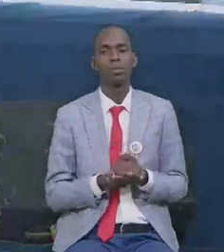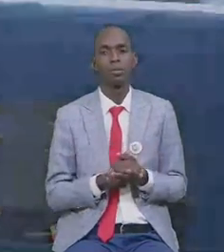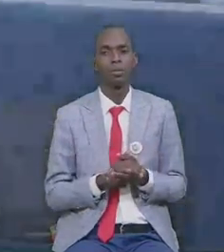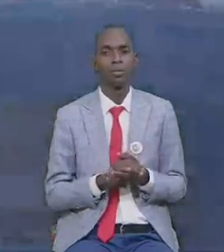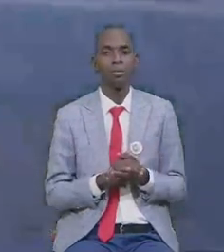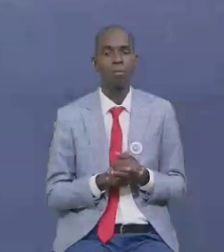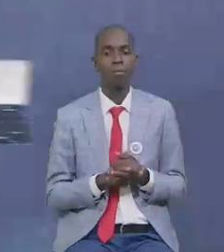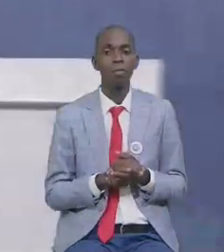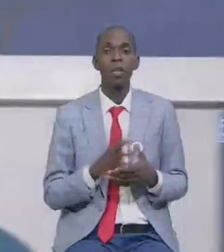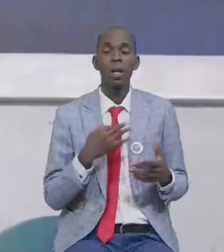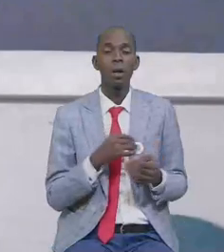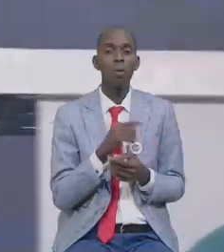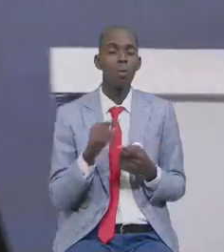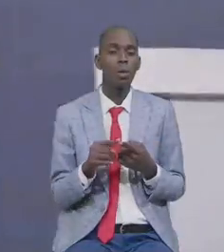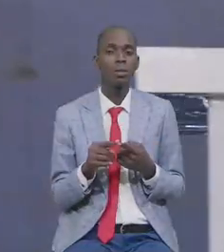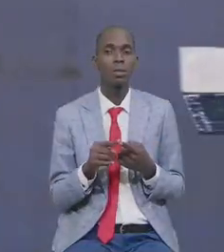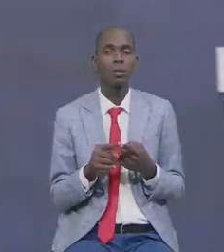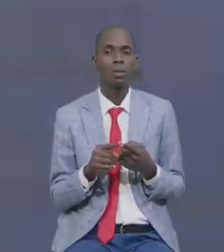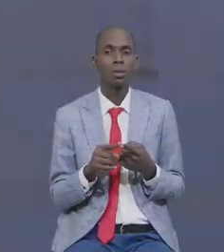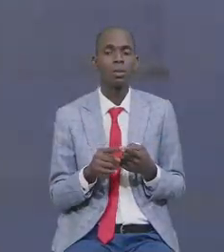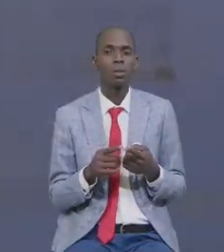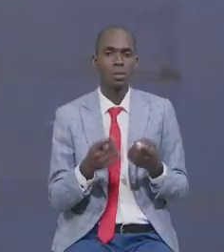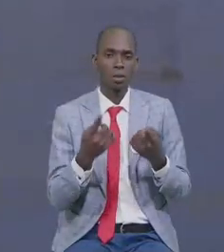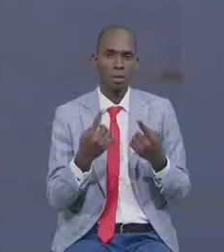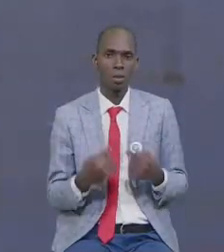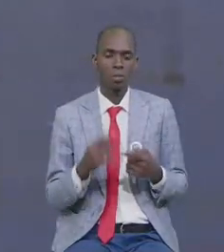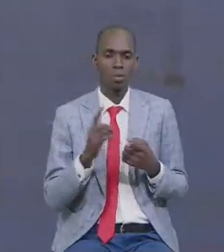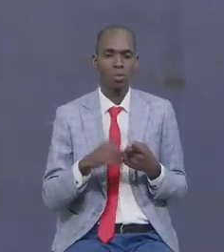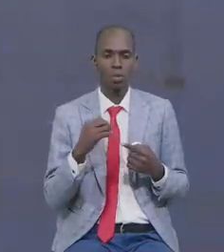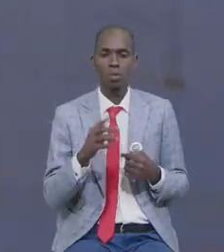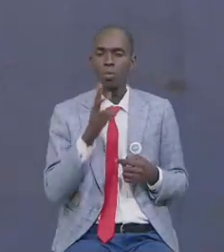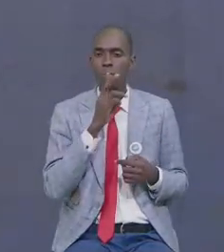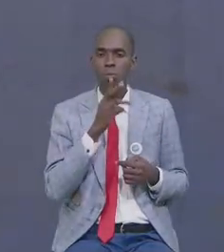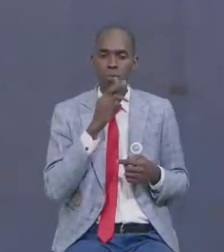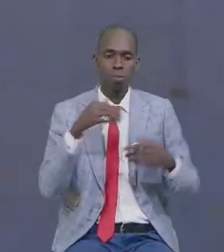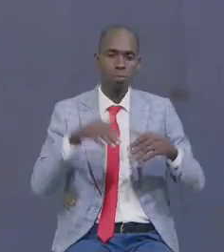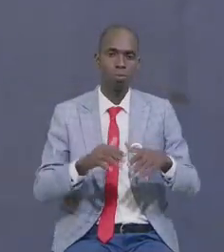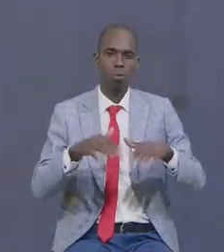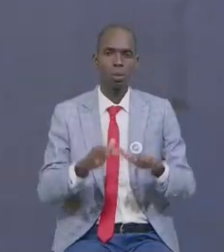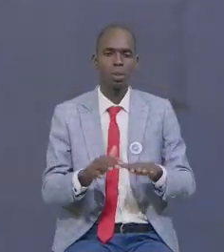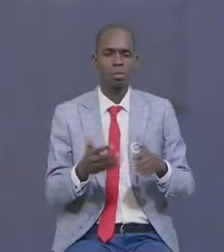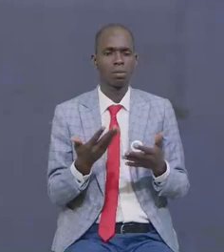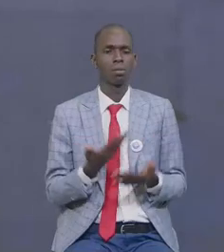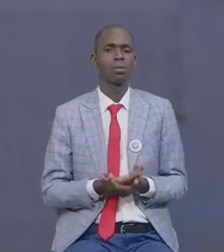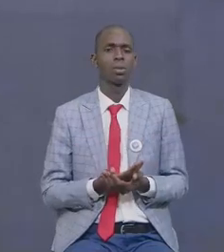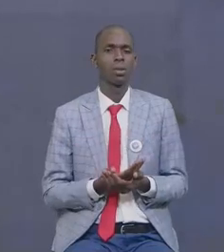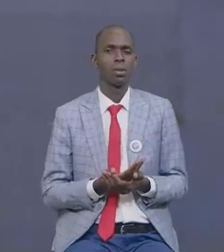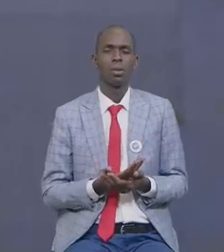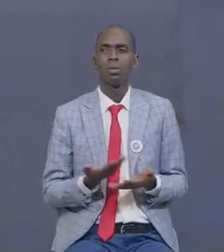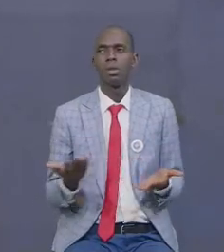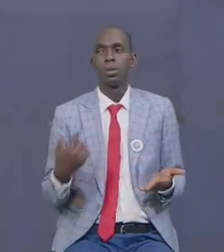Et quand ils sont arrivés au bord de la mer, ils ont dit, nous nous arrêtons